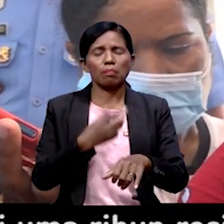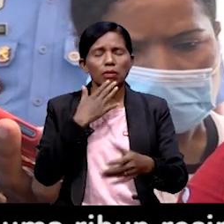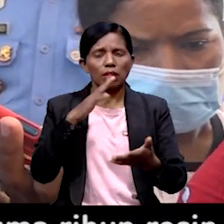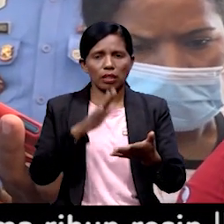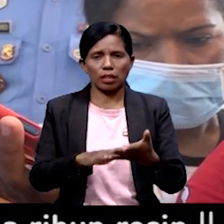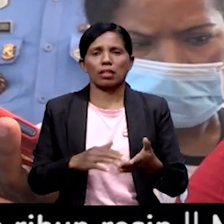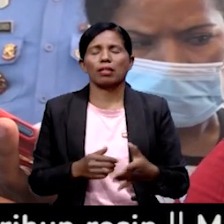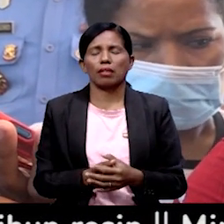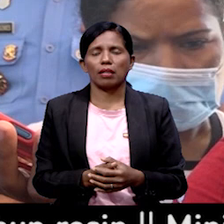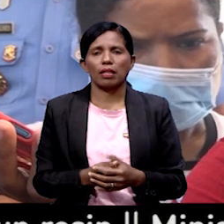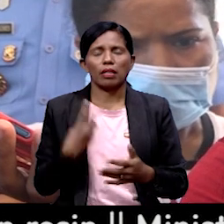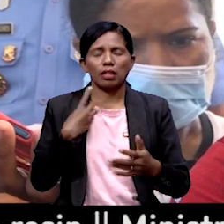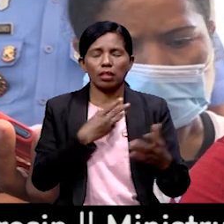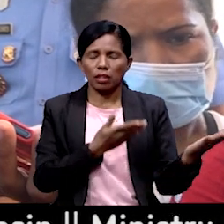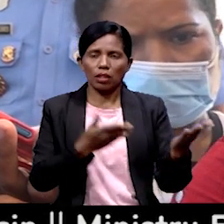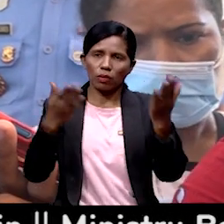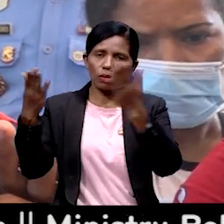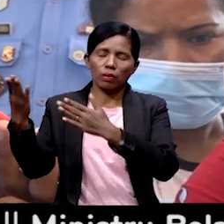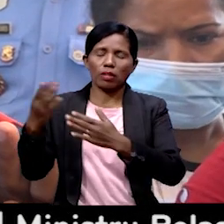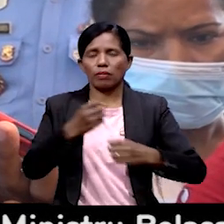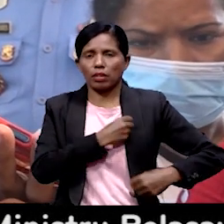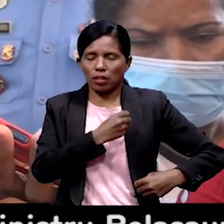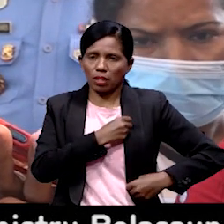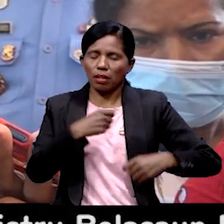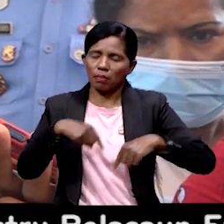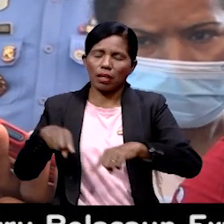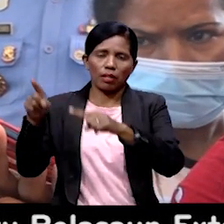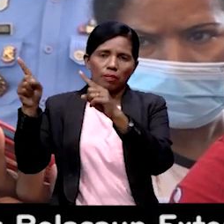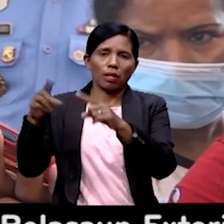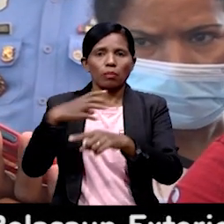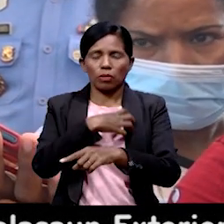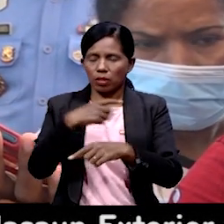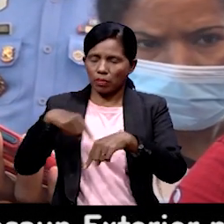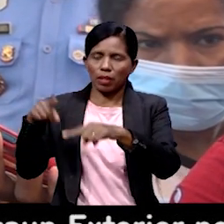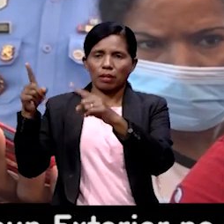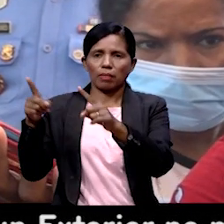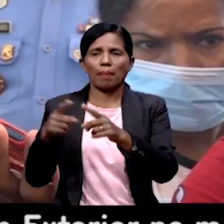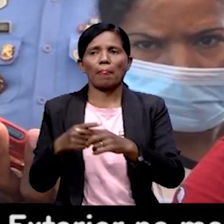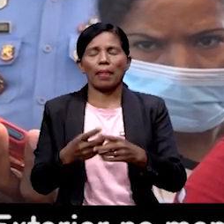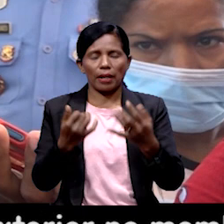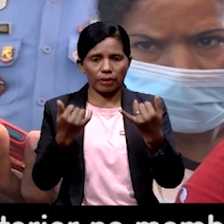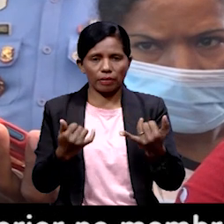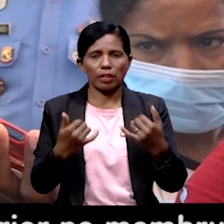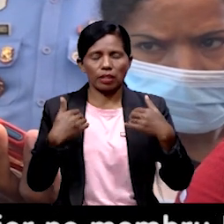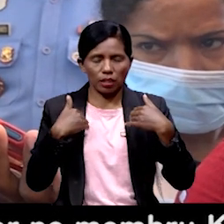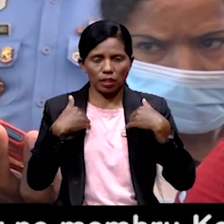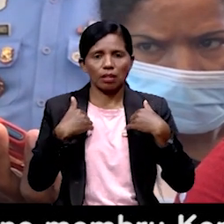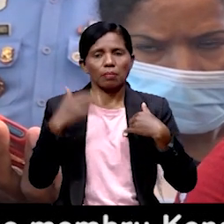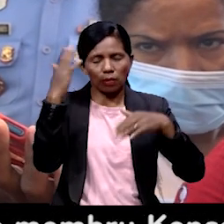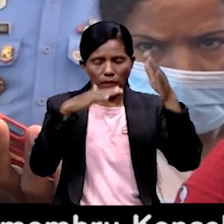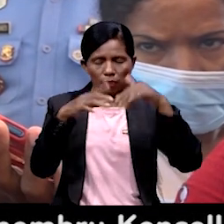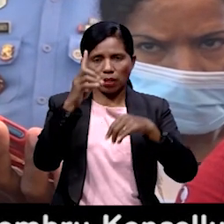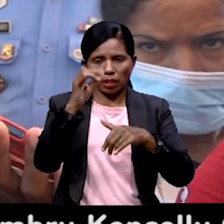sana kita harus kare force mah ya buah quando kare force tuh ya buah iya indikasi sang ini daruah kau lah dili teman emak ya dili mau kita form